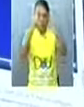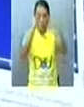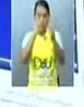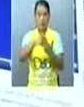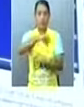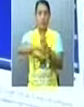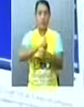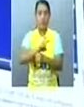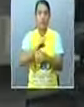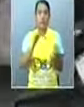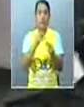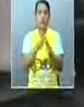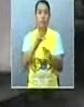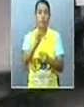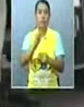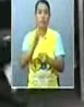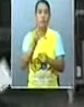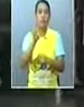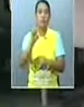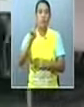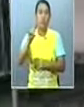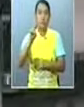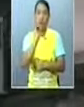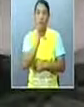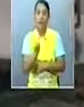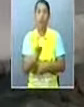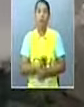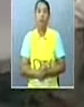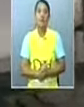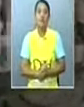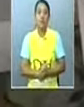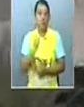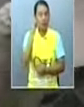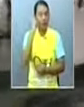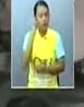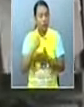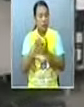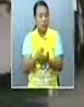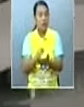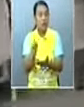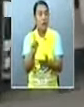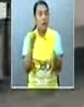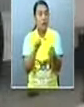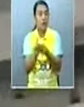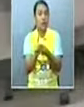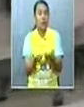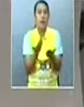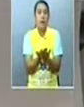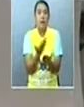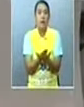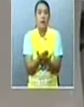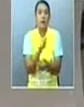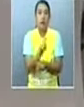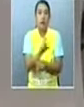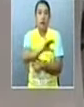สมคิดจาตุศรีพิทักษ์เองนะคะก็ระบุนะบอกว่าน่าจะช่วยส่งผลนะคะทำให้มีทิศทางของเม็ดเงินที่จะนำ